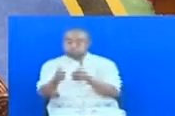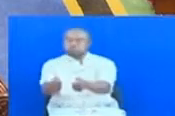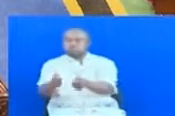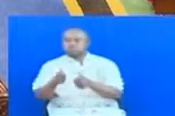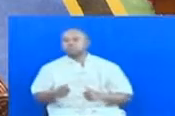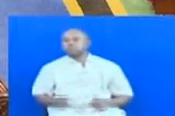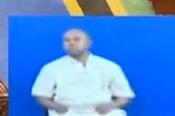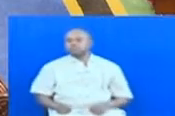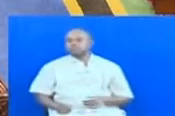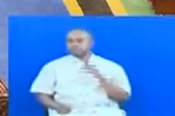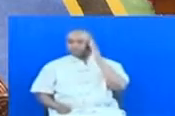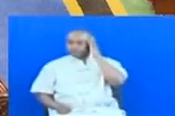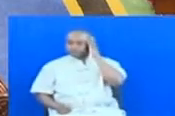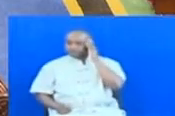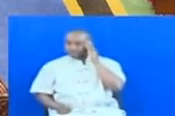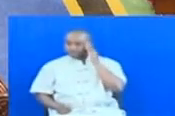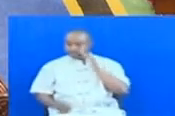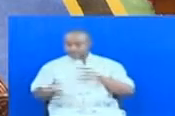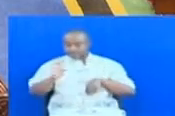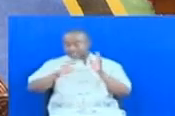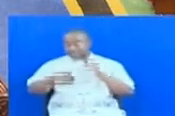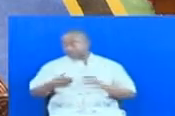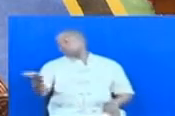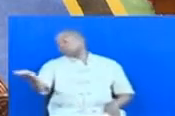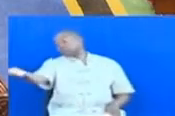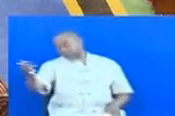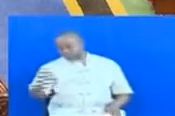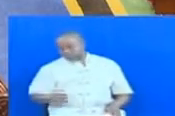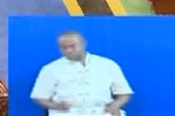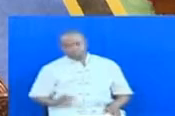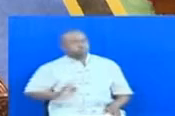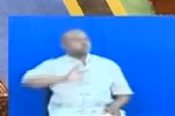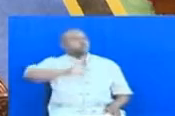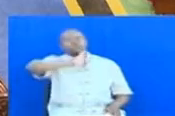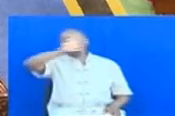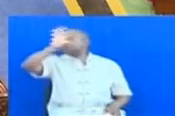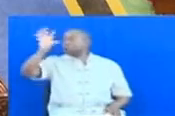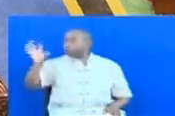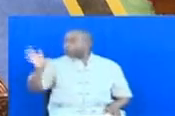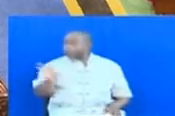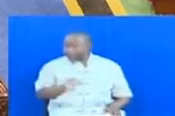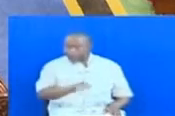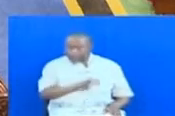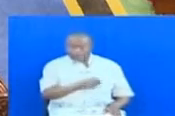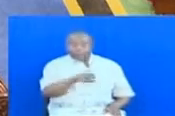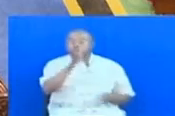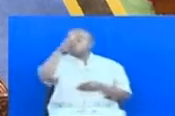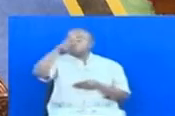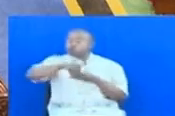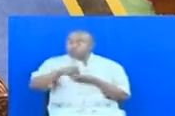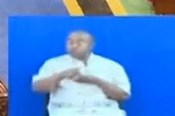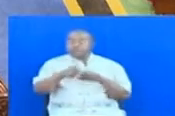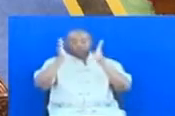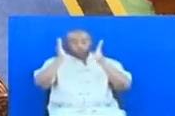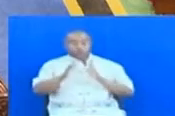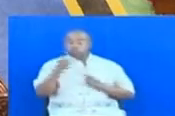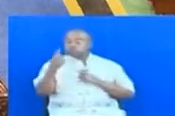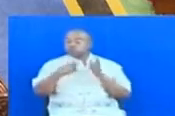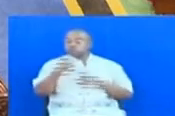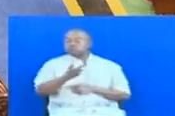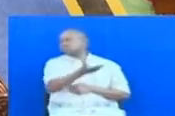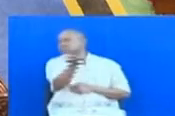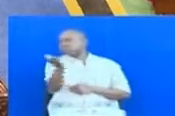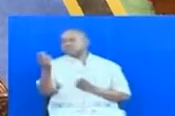Naibu Spika, kwa upande wangu mimi haya yote yalozungumzwa haya ni ushauri na maelekezo kwa wizara yangu yeye nikafanye vizuri.